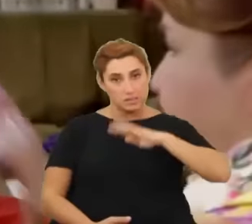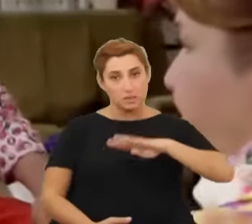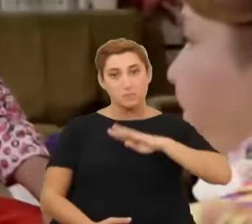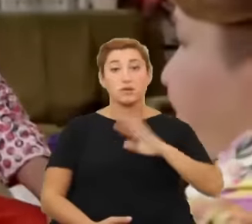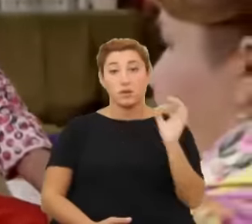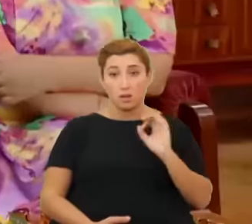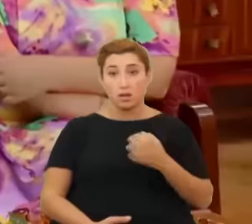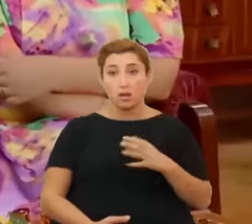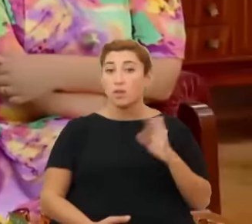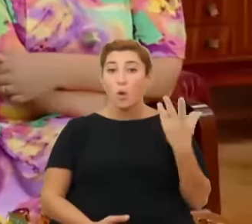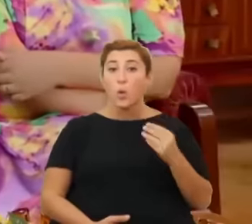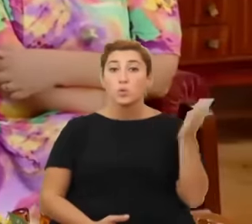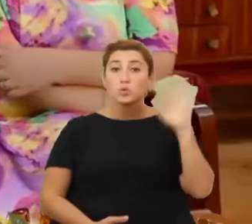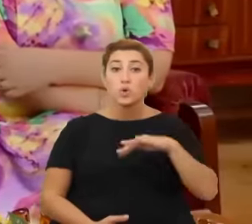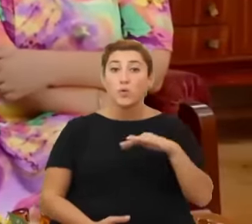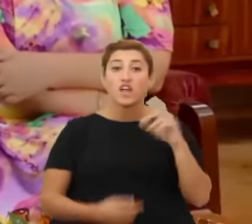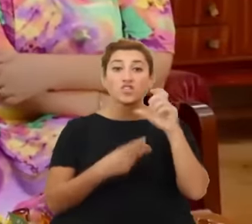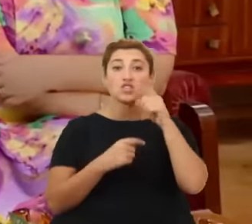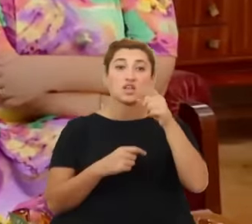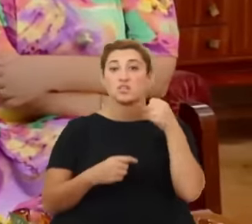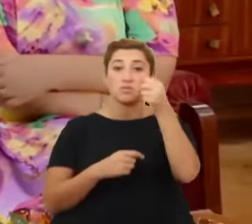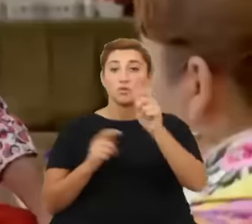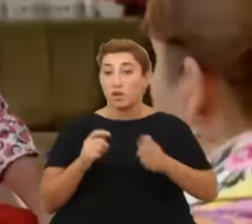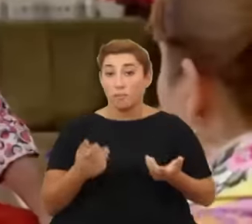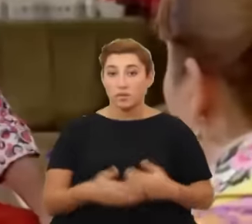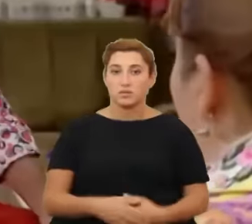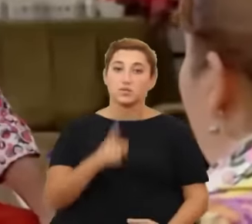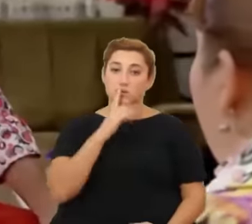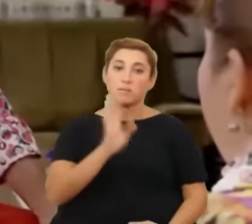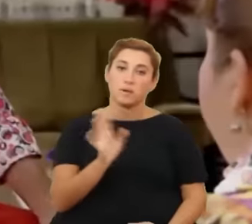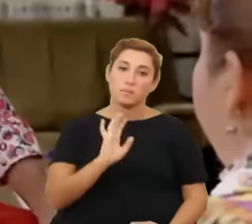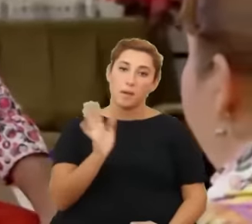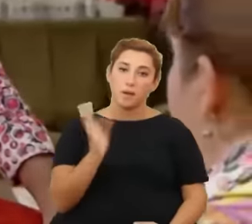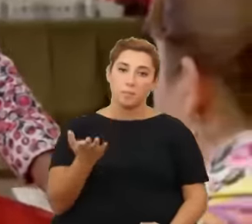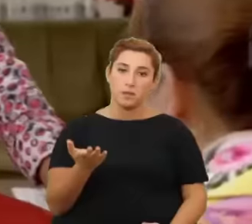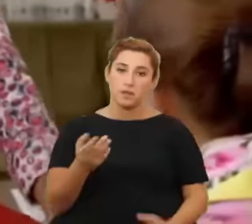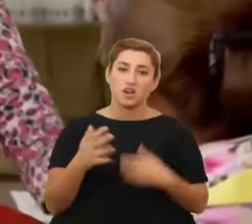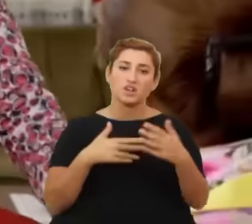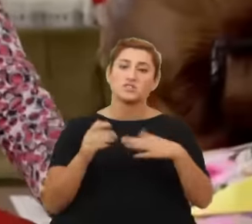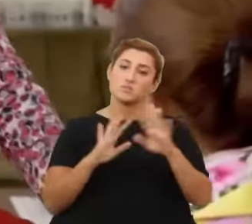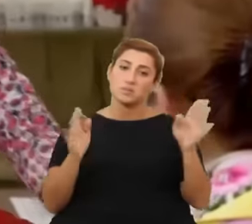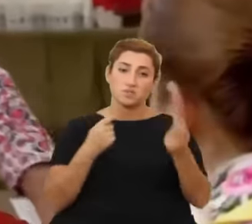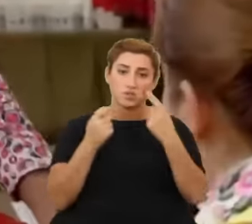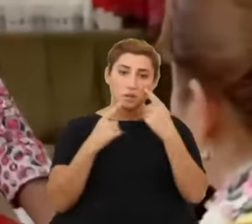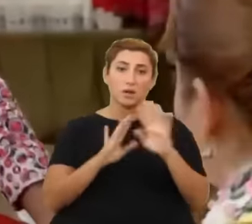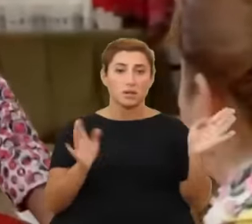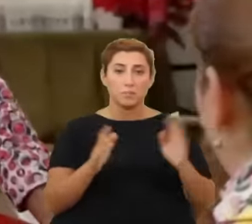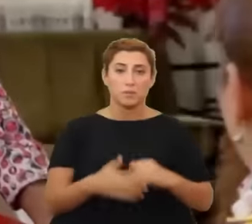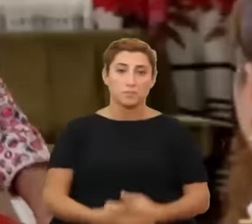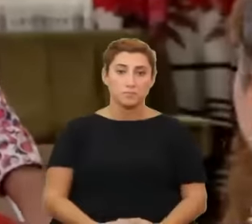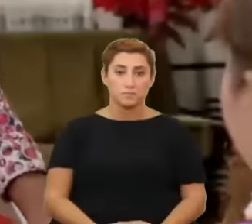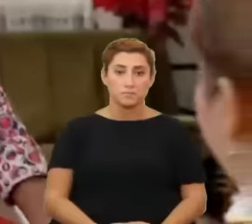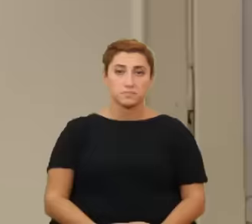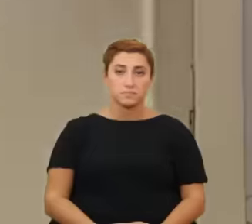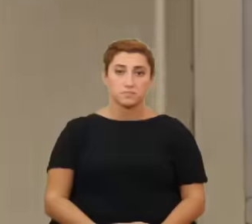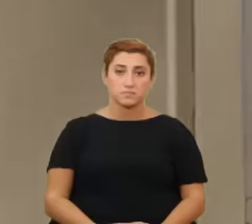sabır. Ne oldu sonra? Çatatoy da seni benzetti ya. Şş, tamam. Karıştırma sen. Kendi işine bak. Ne tamam. Var ya?